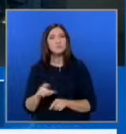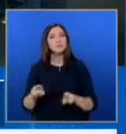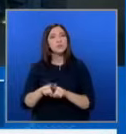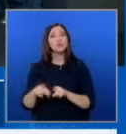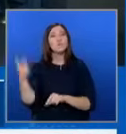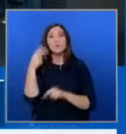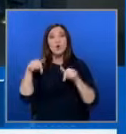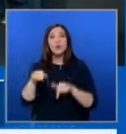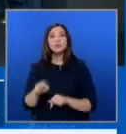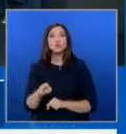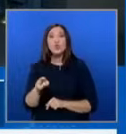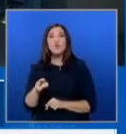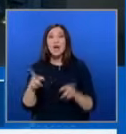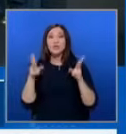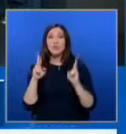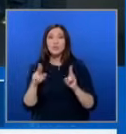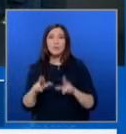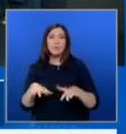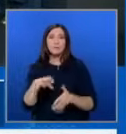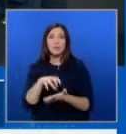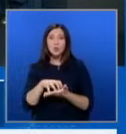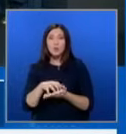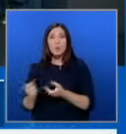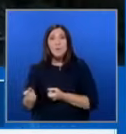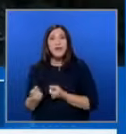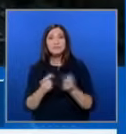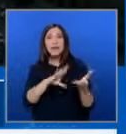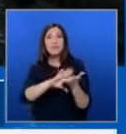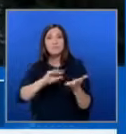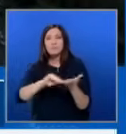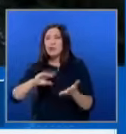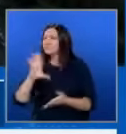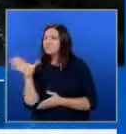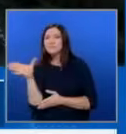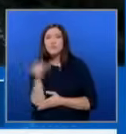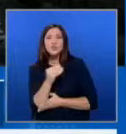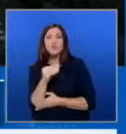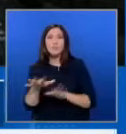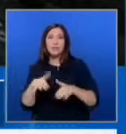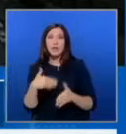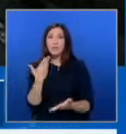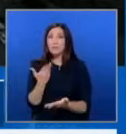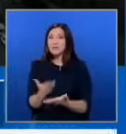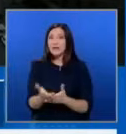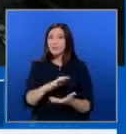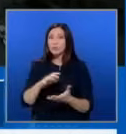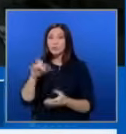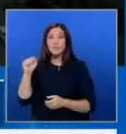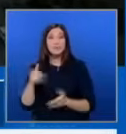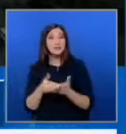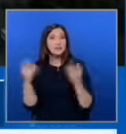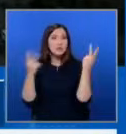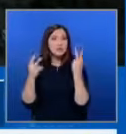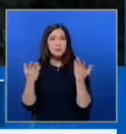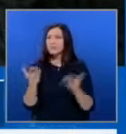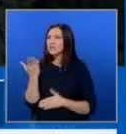същото повтори и днес, това е решението на парламентарната група, да изпратят писма до всички парламентарно представени политически сили, за да